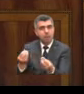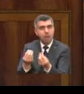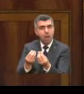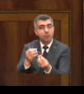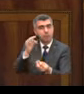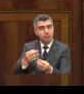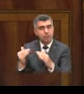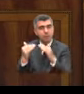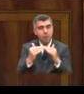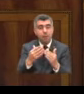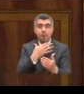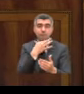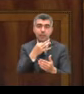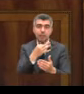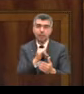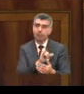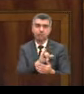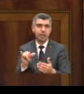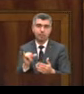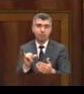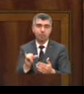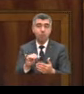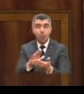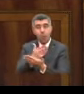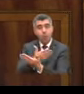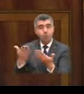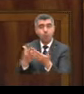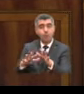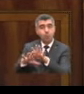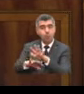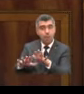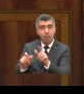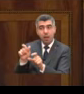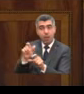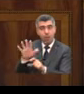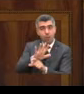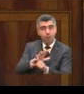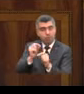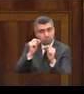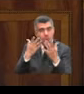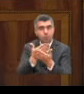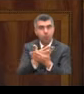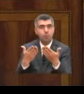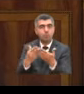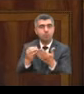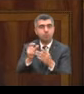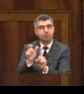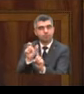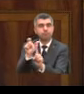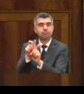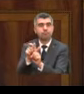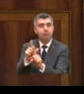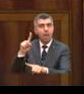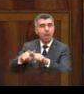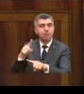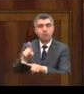انه لا ينبغي التساهل مع هذه الاطفال، ولكن على مستوى الوعي المجتمعي خصنا كذلك نبنيو هذا الوعي، خصنا نبنيو هذا الوعي ونبنيو هذه التعبئه المجتمعيه